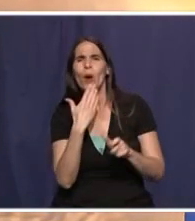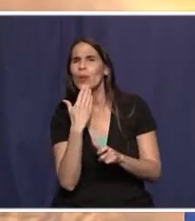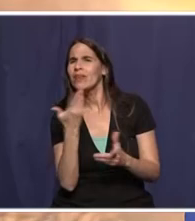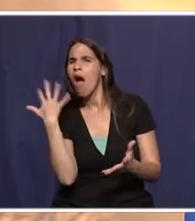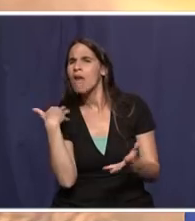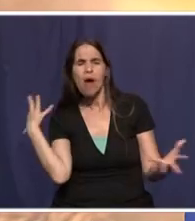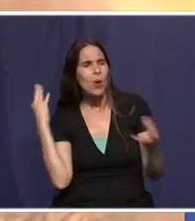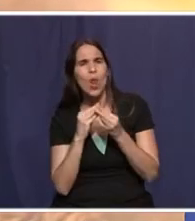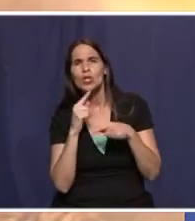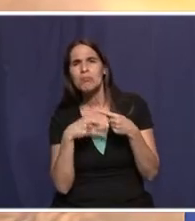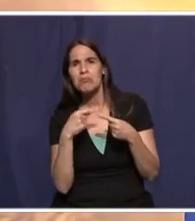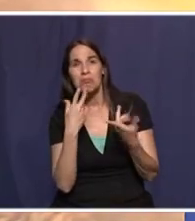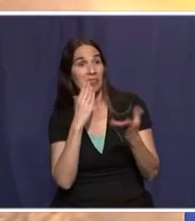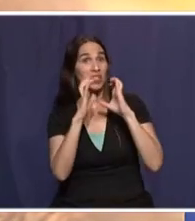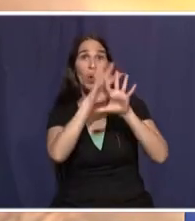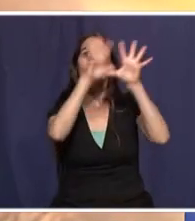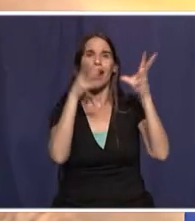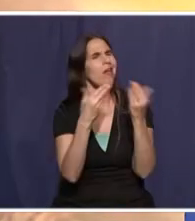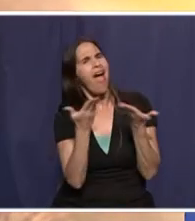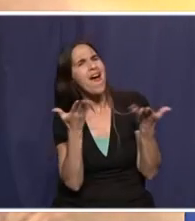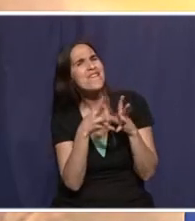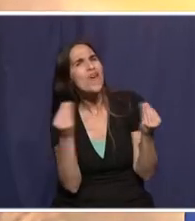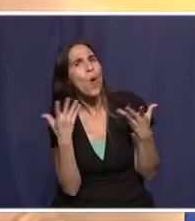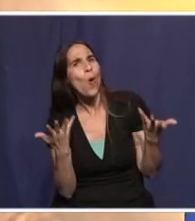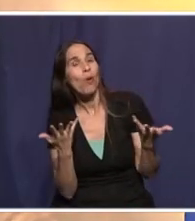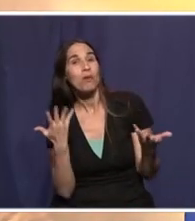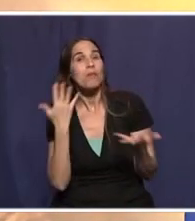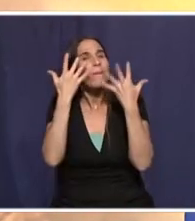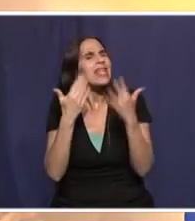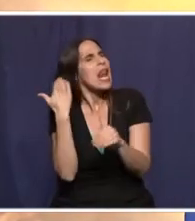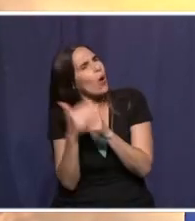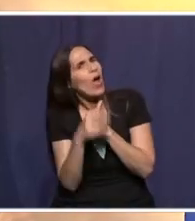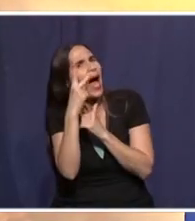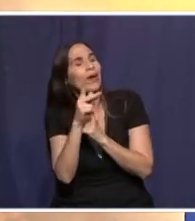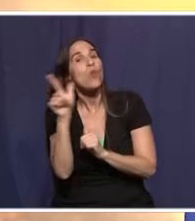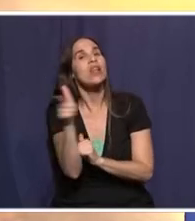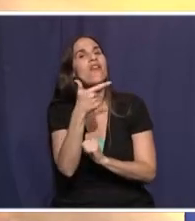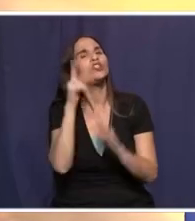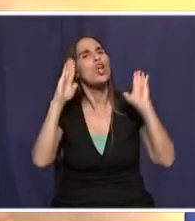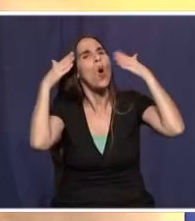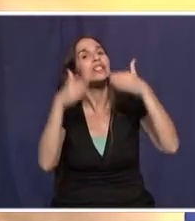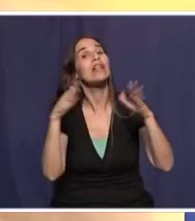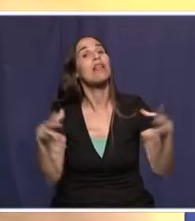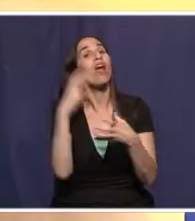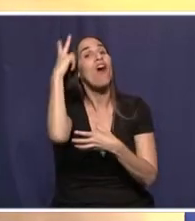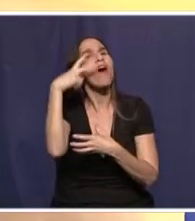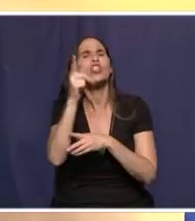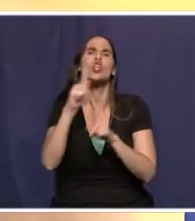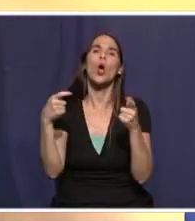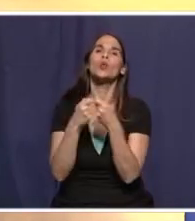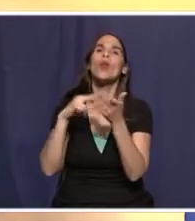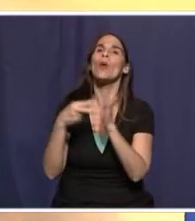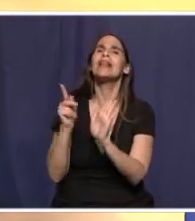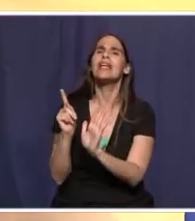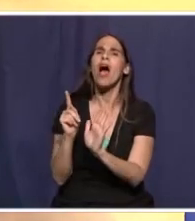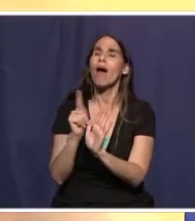האלו? איפה הייתה התקשורת הכללית? מתי לאחרונה ראינו כתבה שעוסקת בחברה הערבית שלא בהקשר